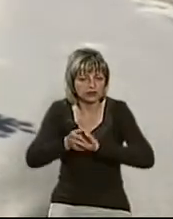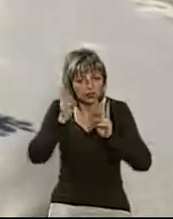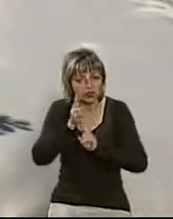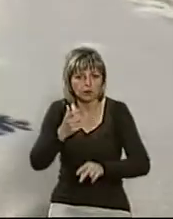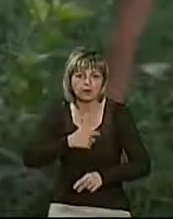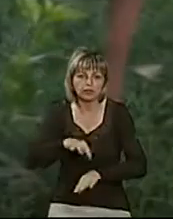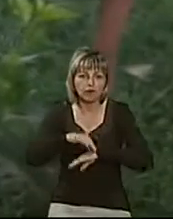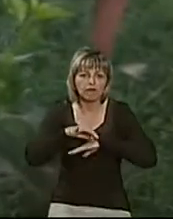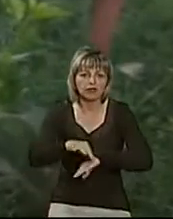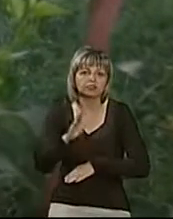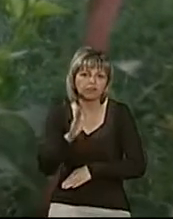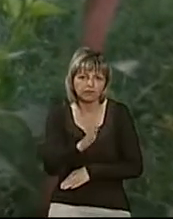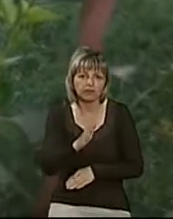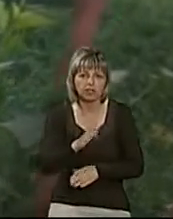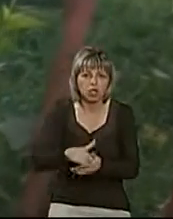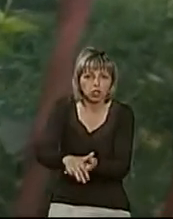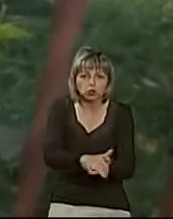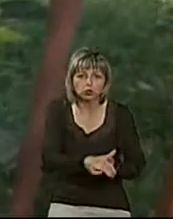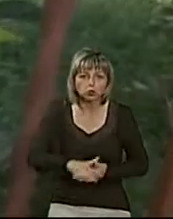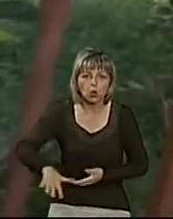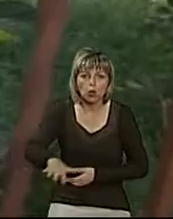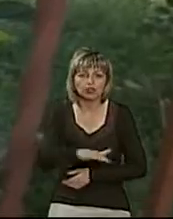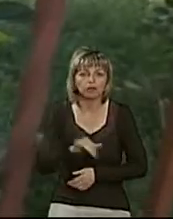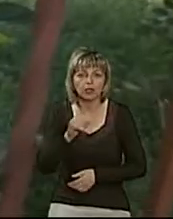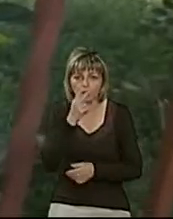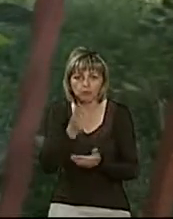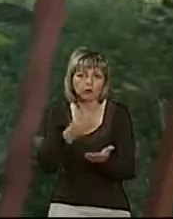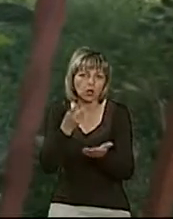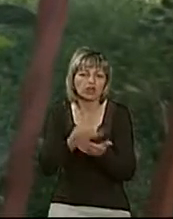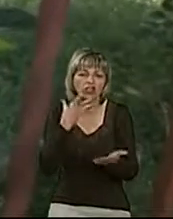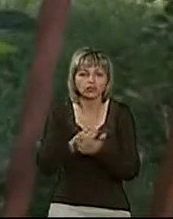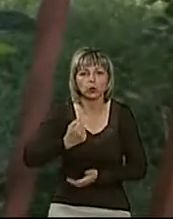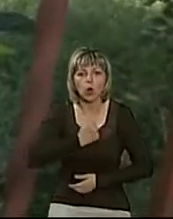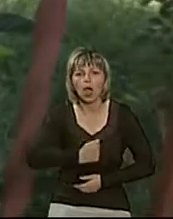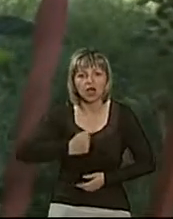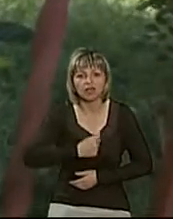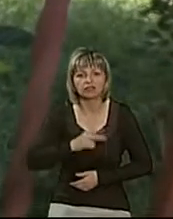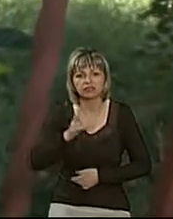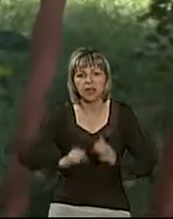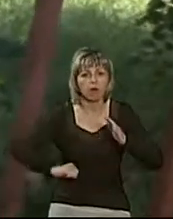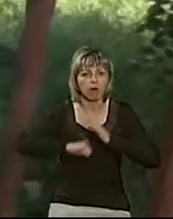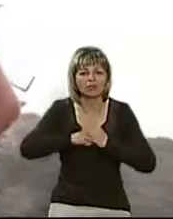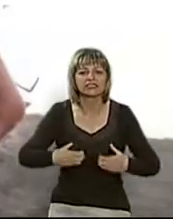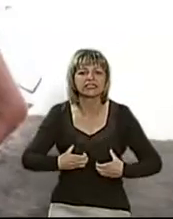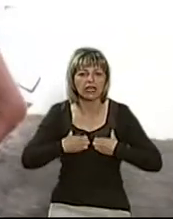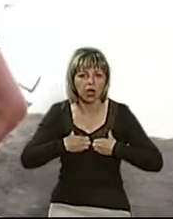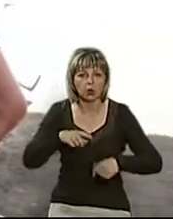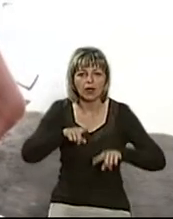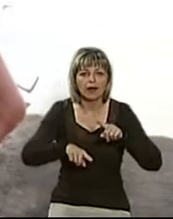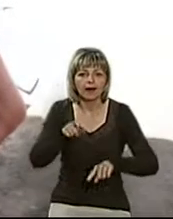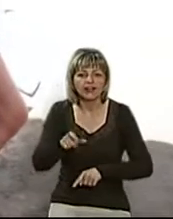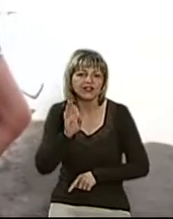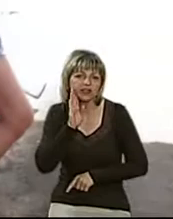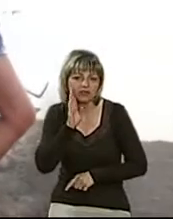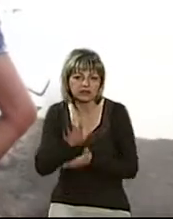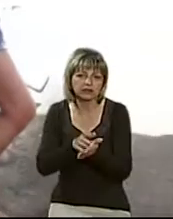себе вести в соціумі і проявляють агресію на базі страху. Рідні Юлі